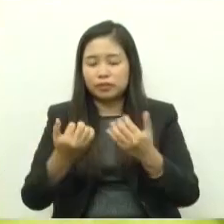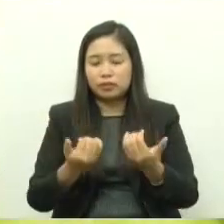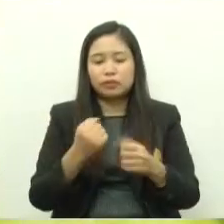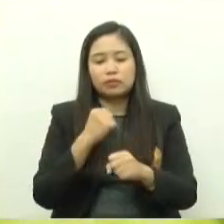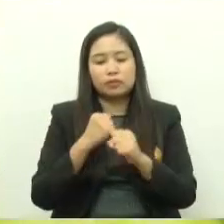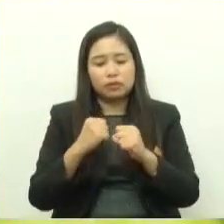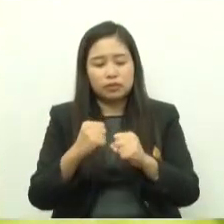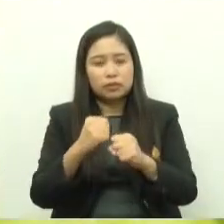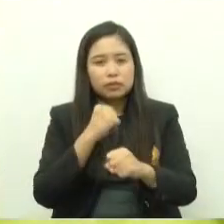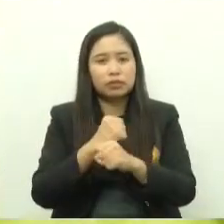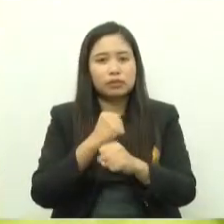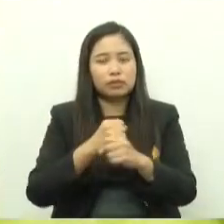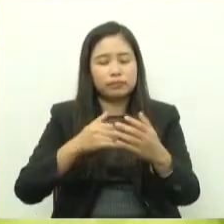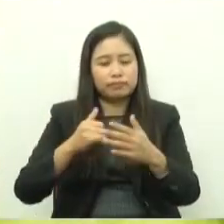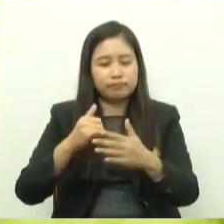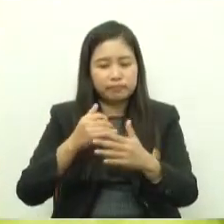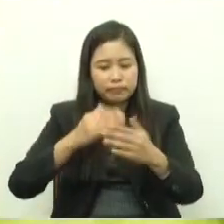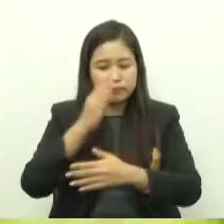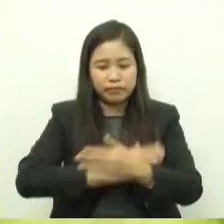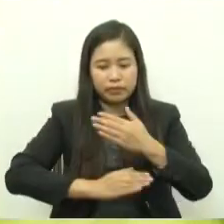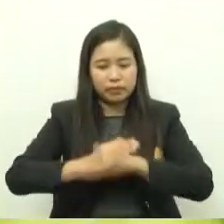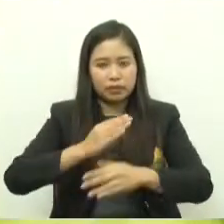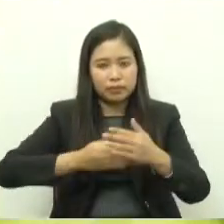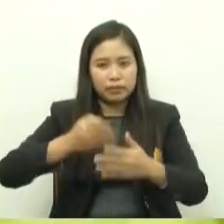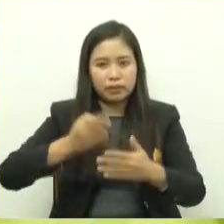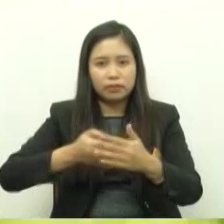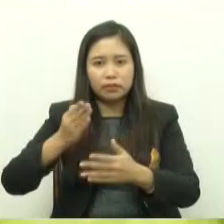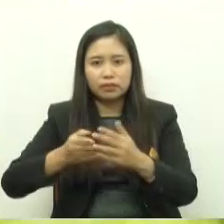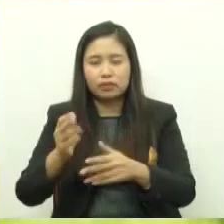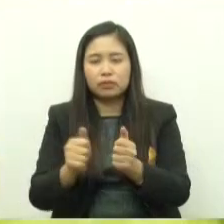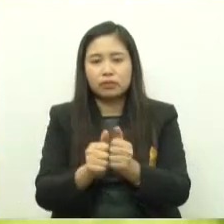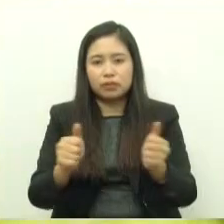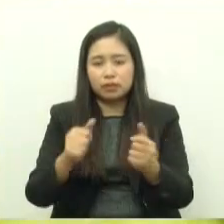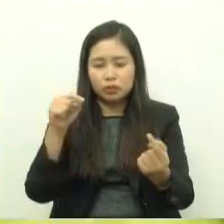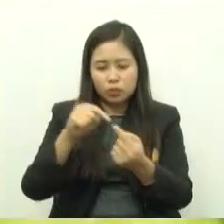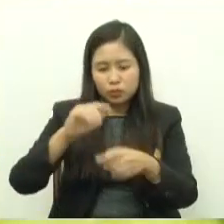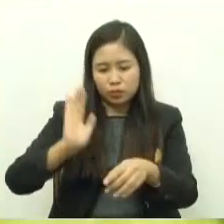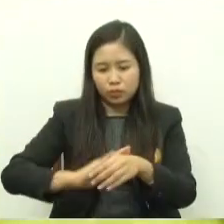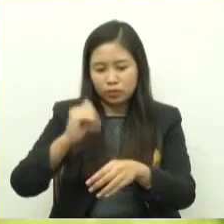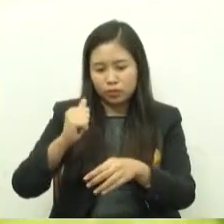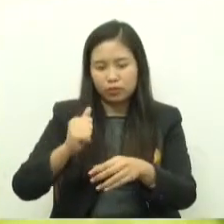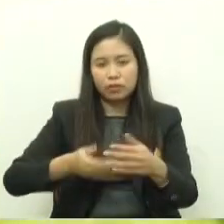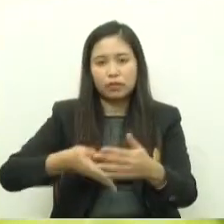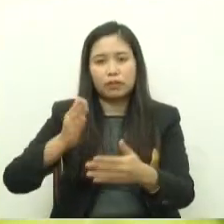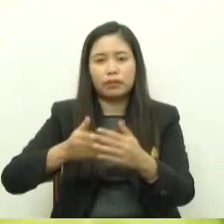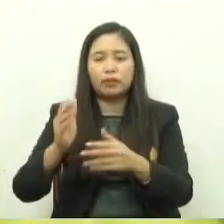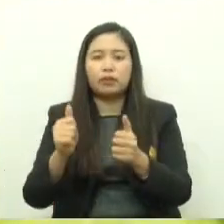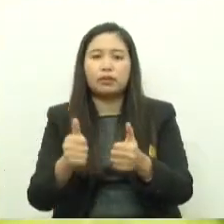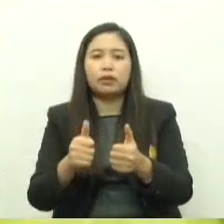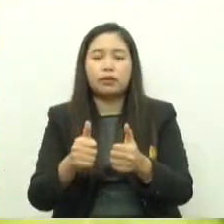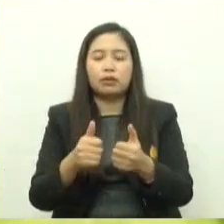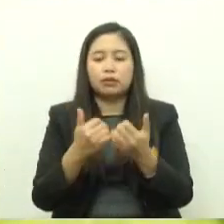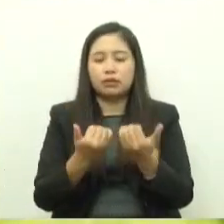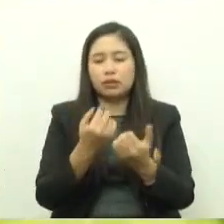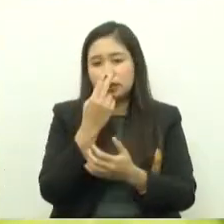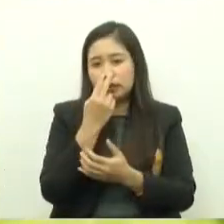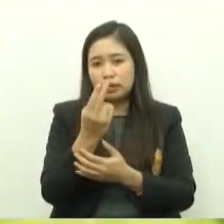เขาก้าวข้ามสิ่งที่พวกเขาขาดไปสู่สิ่งที่เขามีและสู่ศักยภาพที่อประสบความสำเร็จนะคะซึ่งมัตโตที่เราวาง